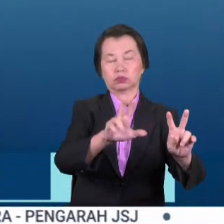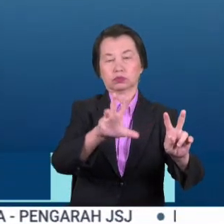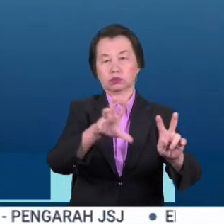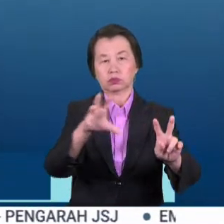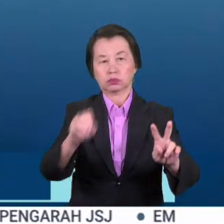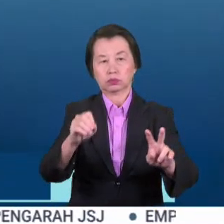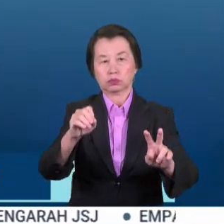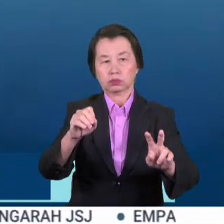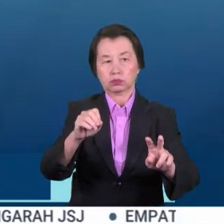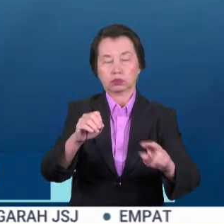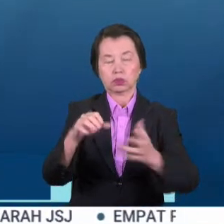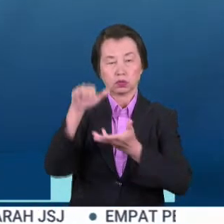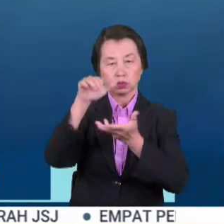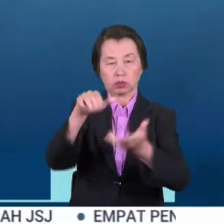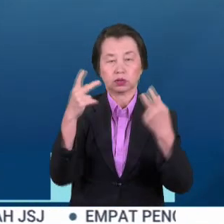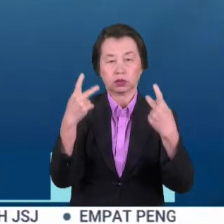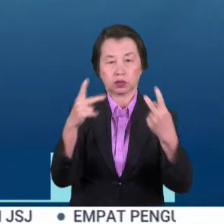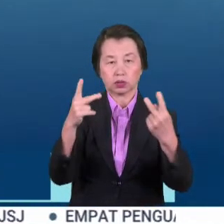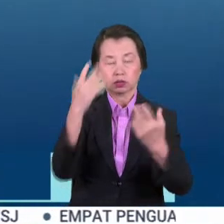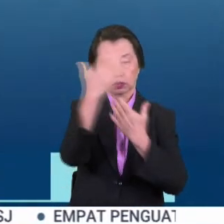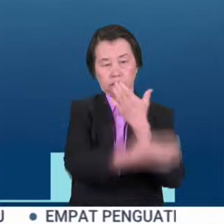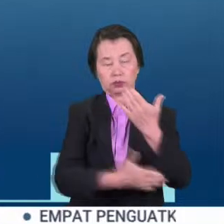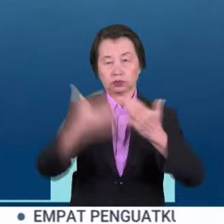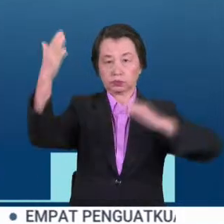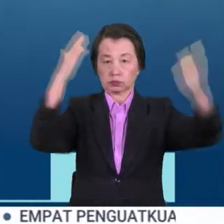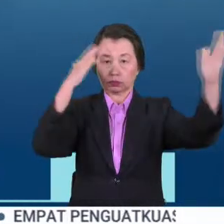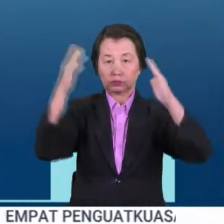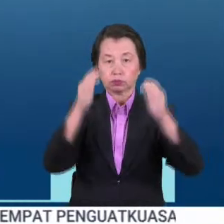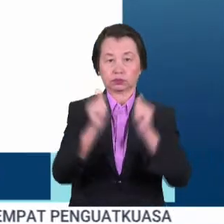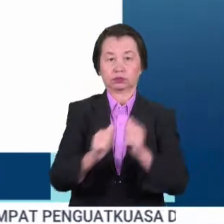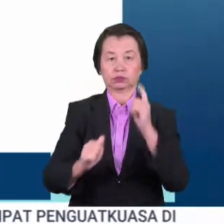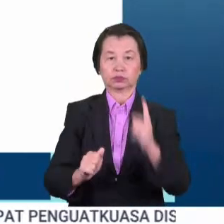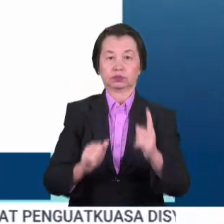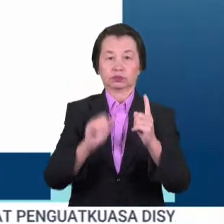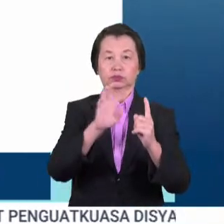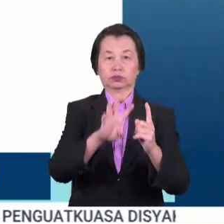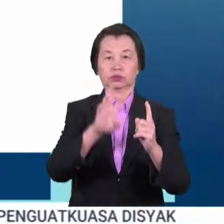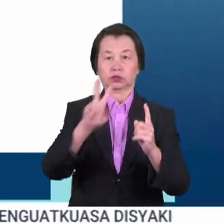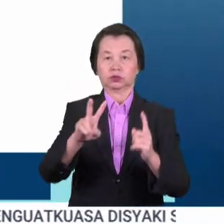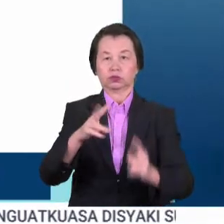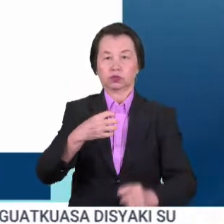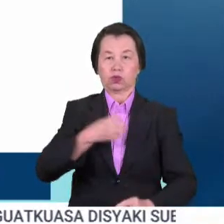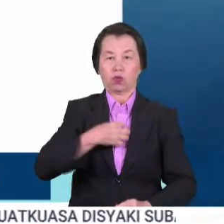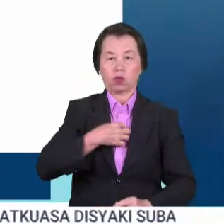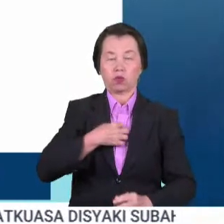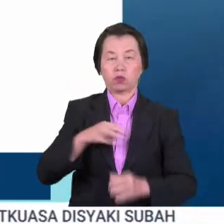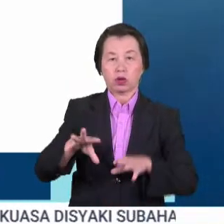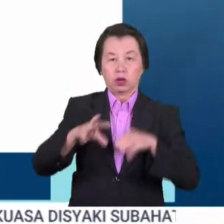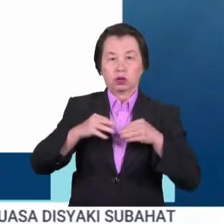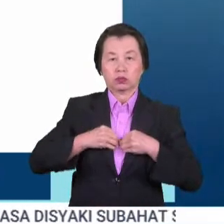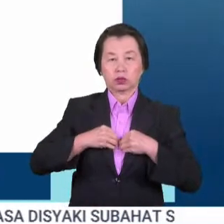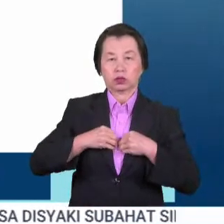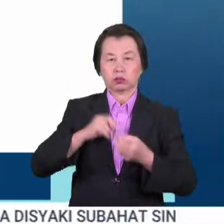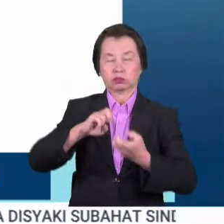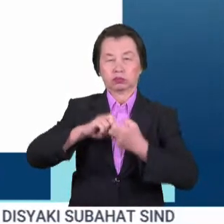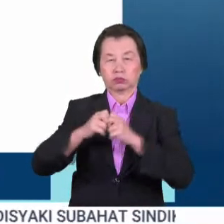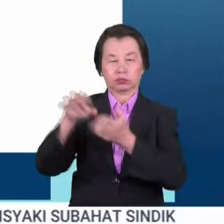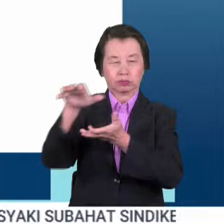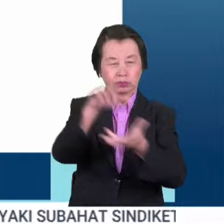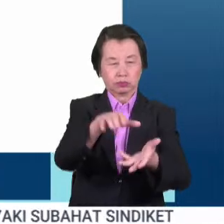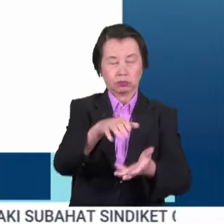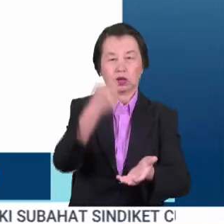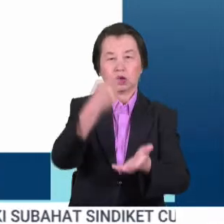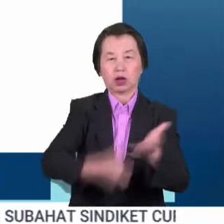premis kilang, borong dan runcit di seluruh negara dengan 142 aduan melibatkan isu bekalan serta